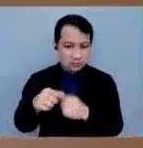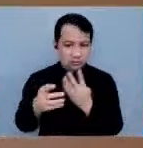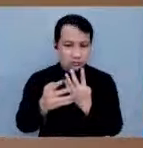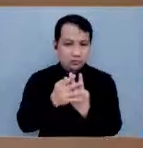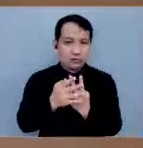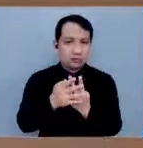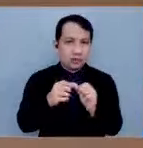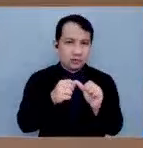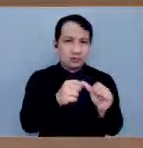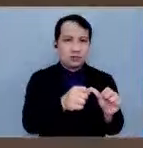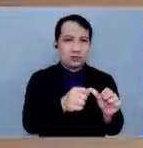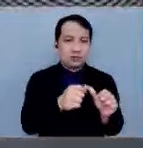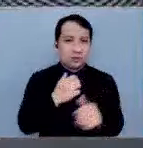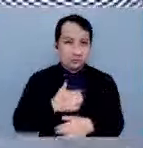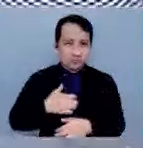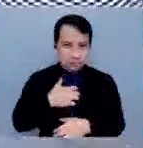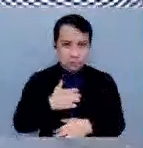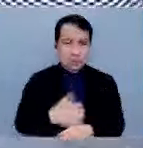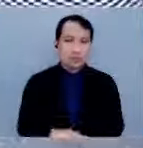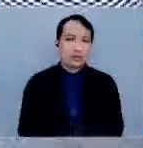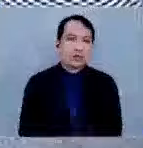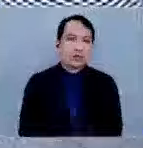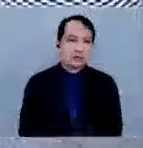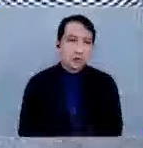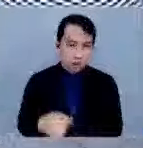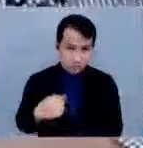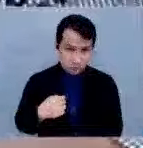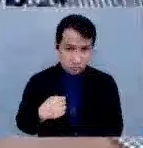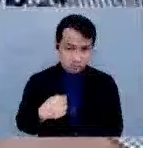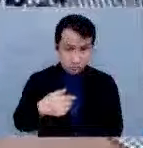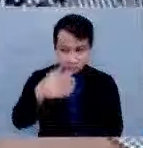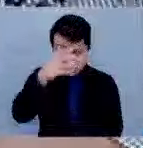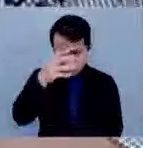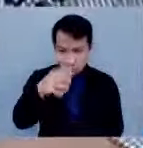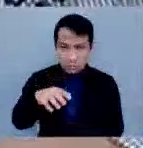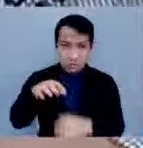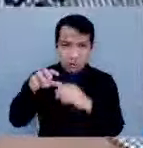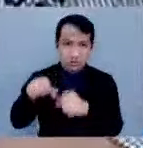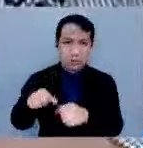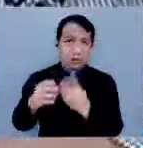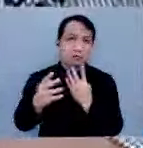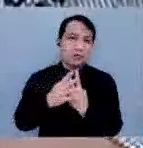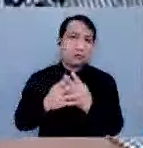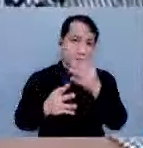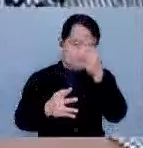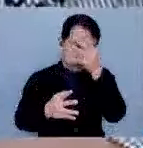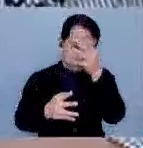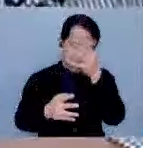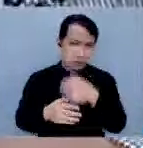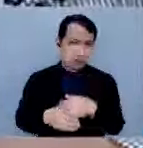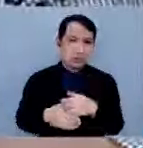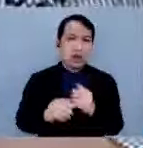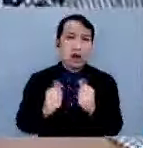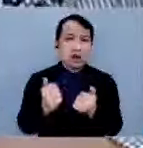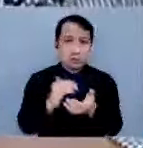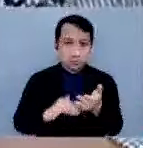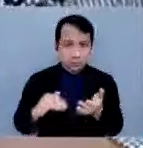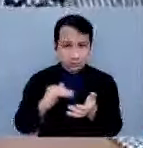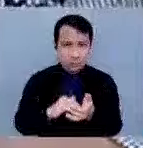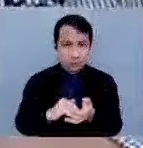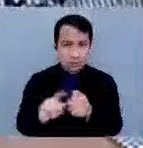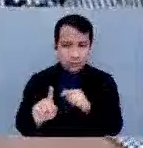itutuloy niya ang reklamo. Gusto rin ang anak ko, ikulong tatay. Paano kung maulit-ulit, tapos may isa pa akong